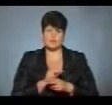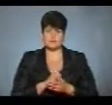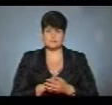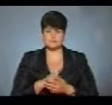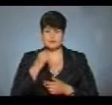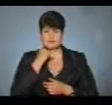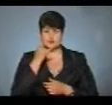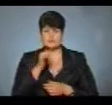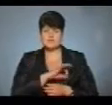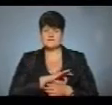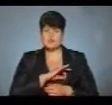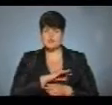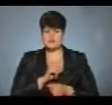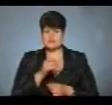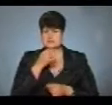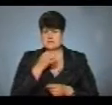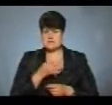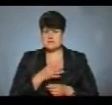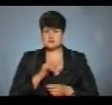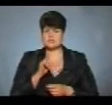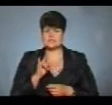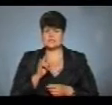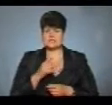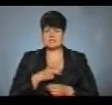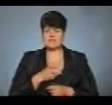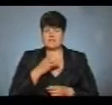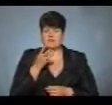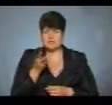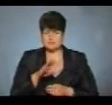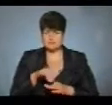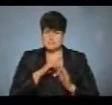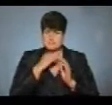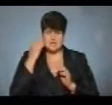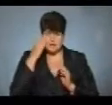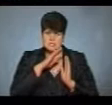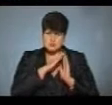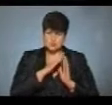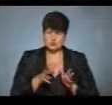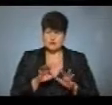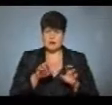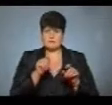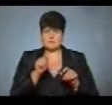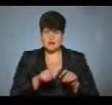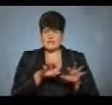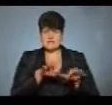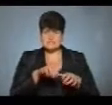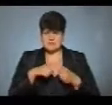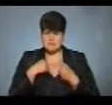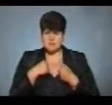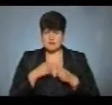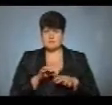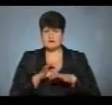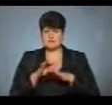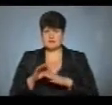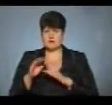Подзвонила вихователька наша, сказала, що дитина вирвала після сну. Я приїхала, її забрала, привела я її